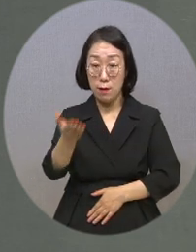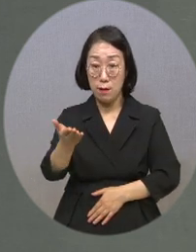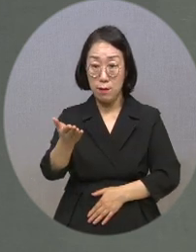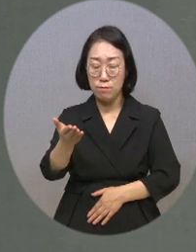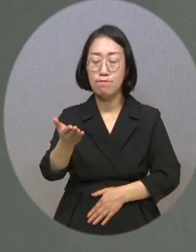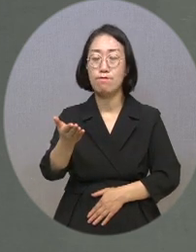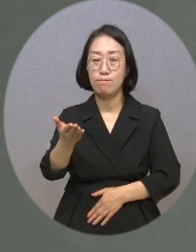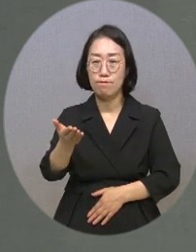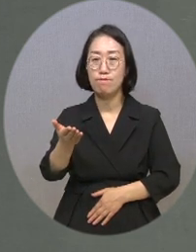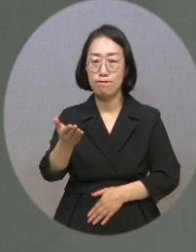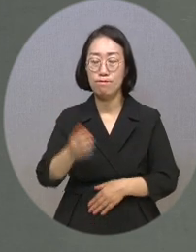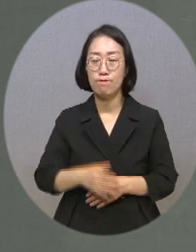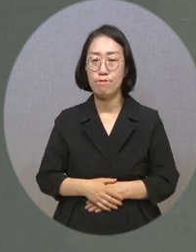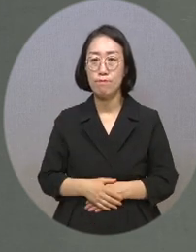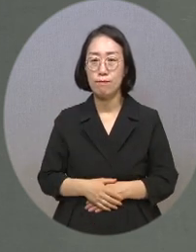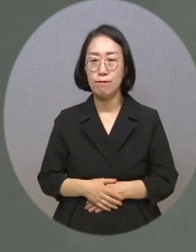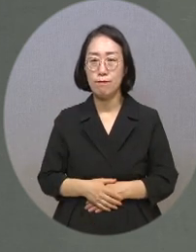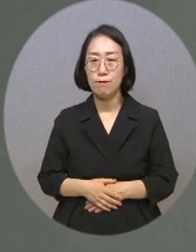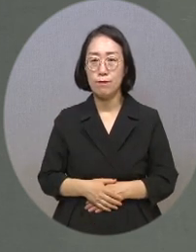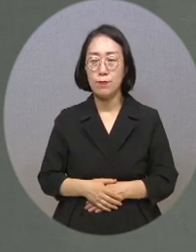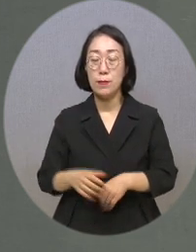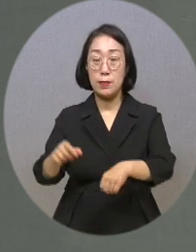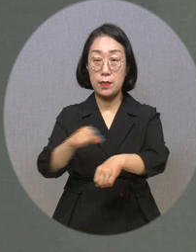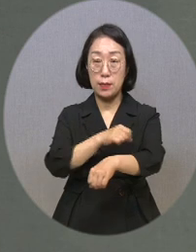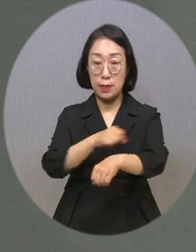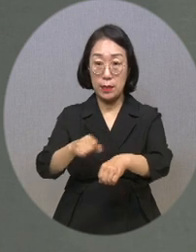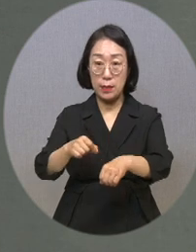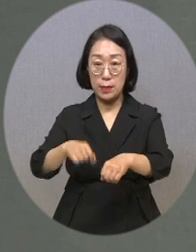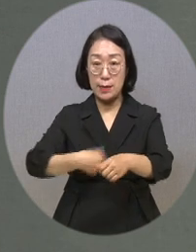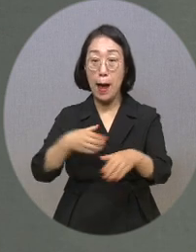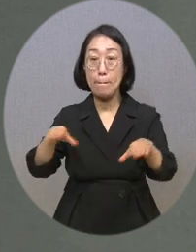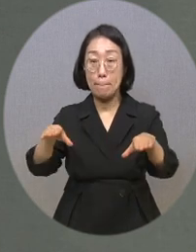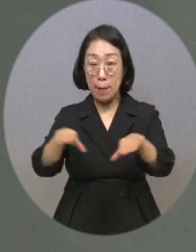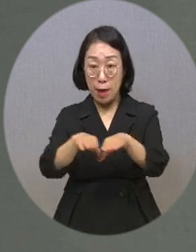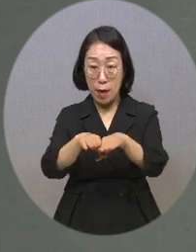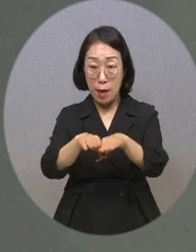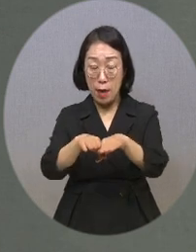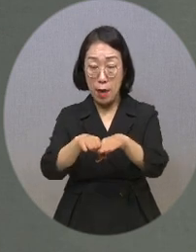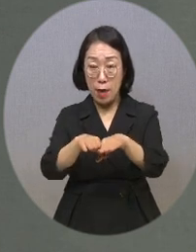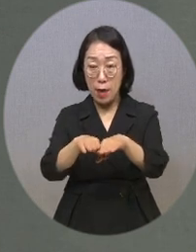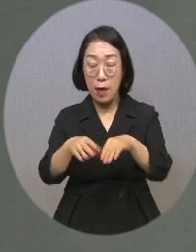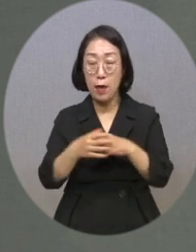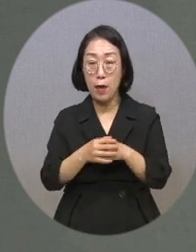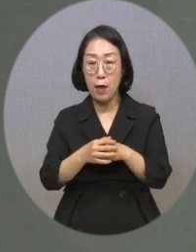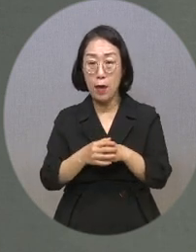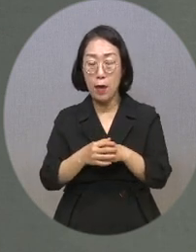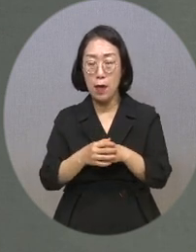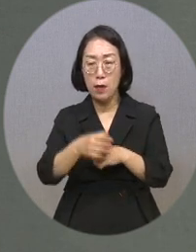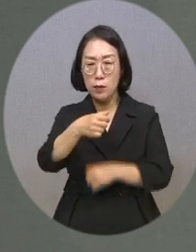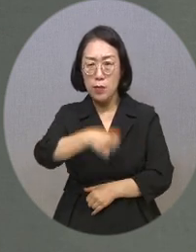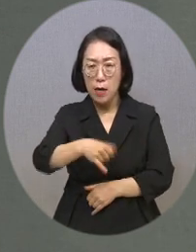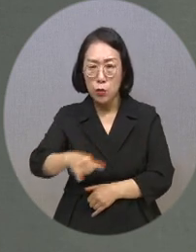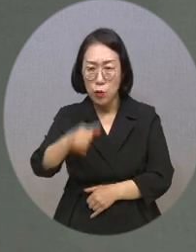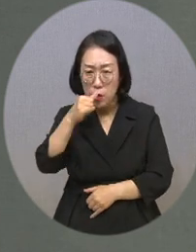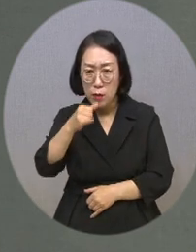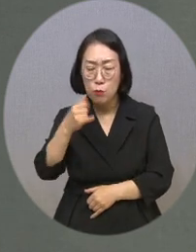그랬으리라 믿겠습니다만은, 특히 그 자폐증을 앓고 있는 자식을 가지고 있는 부모들